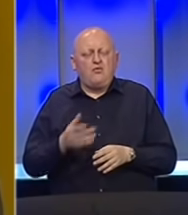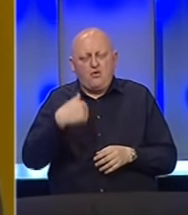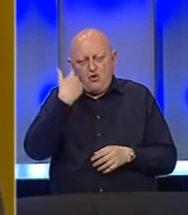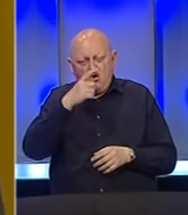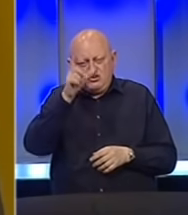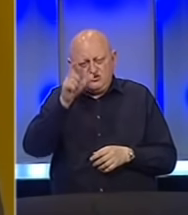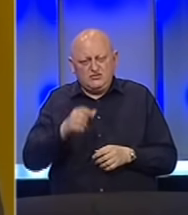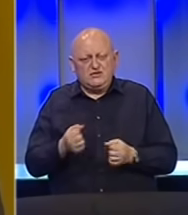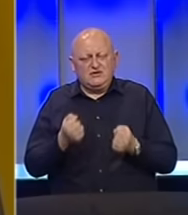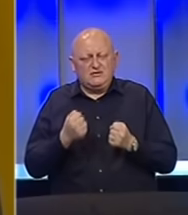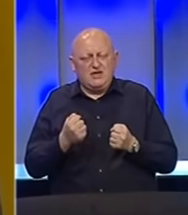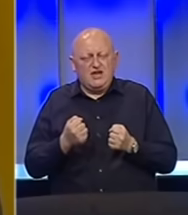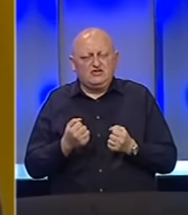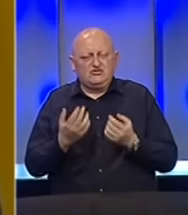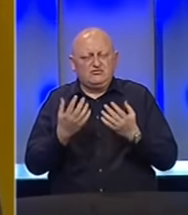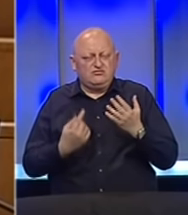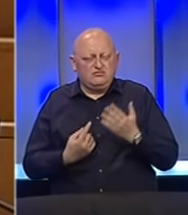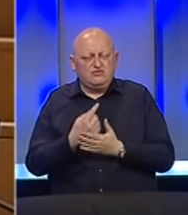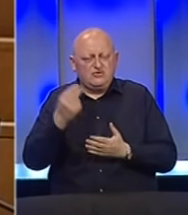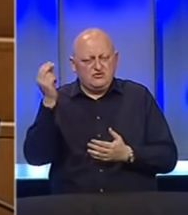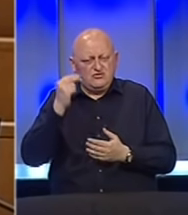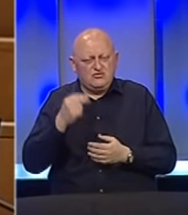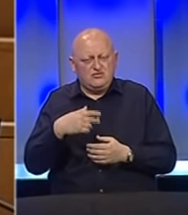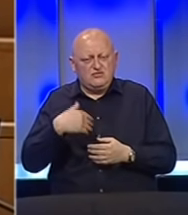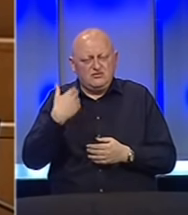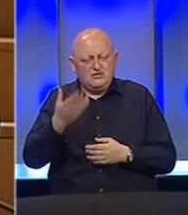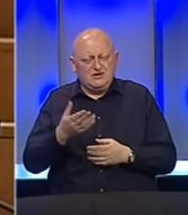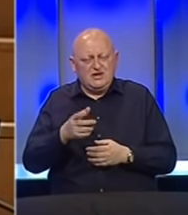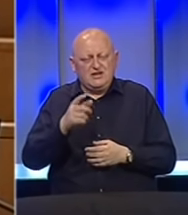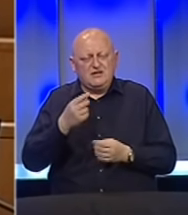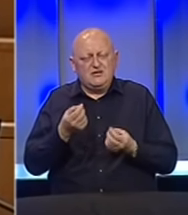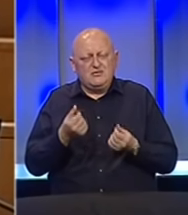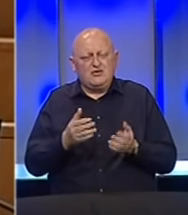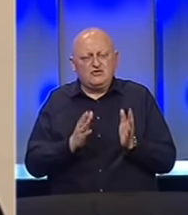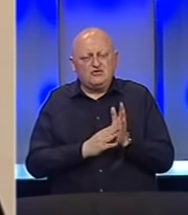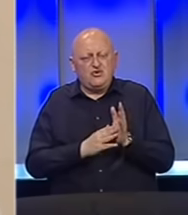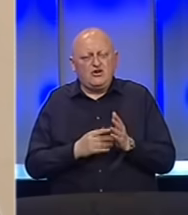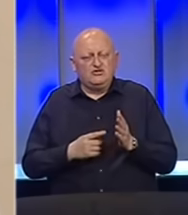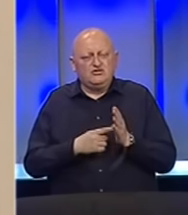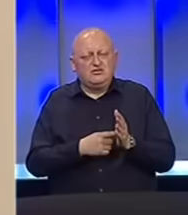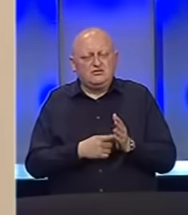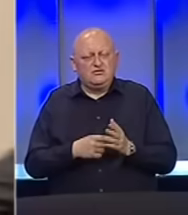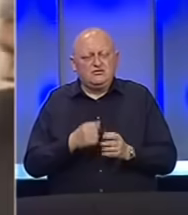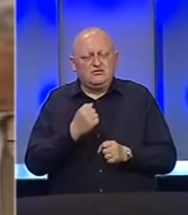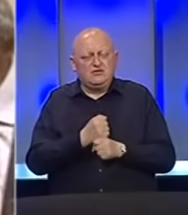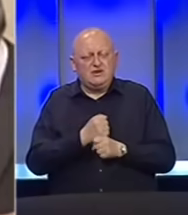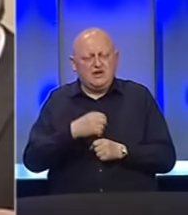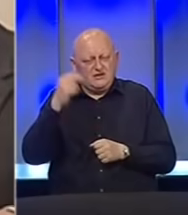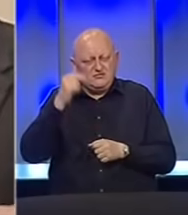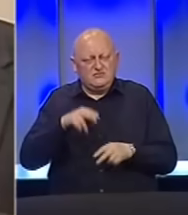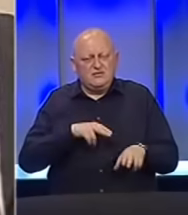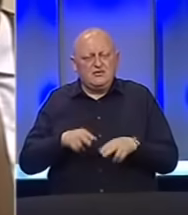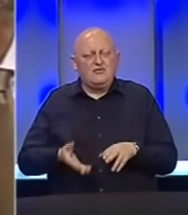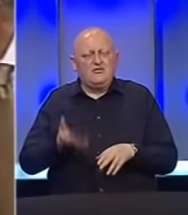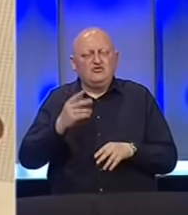osobu sa jačim referencama, većim iskustvom. Dati momku priliku da se dokaže i pokaže. Radno iskustvo novog ministra